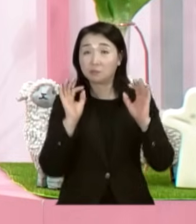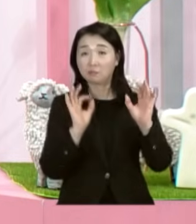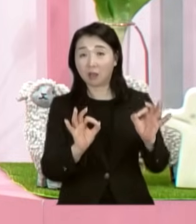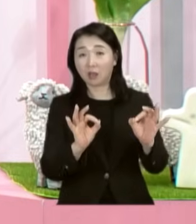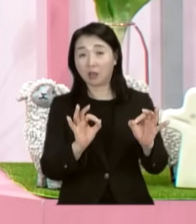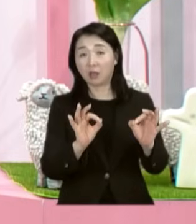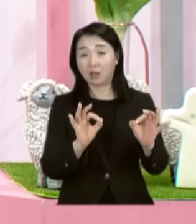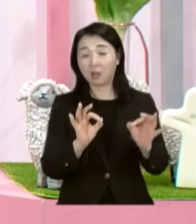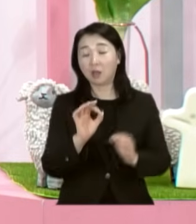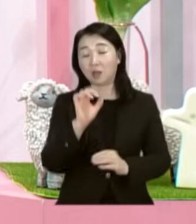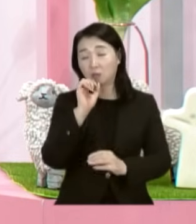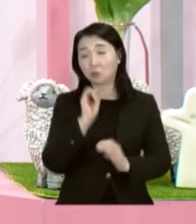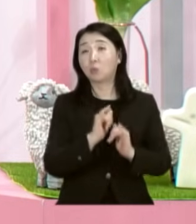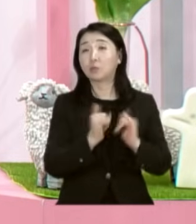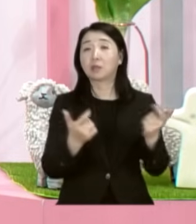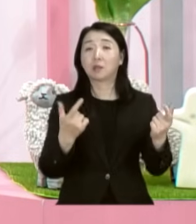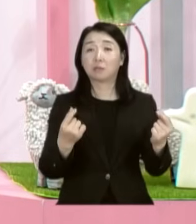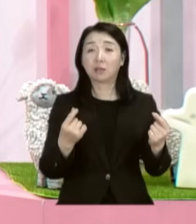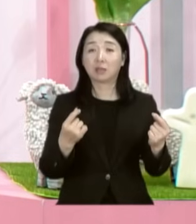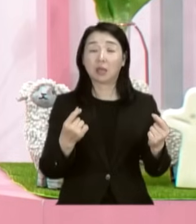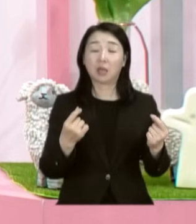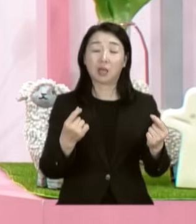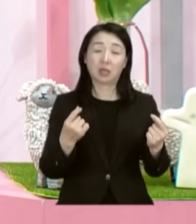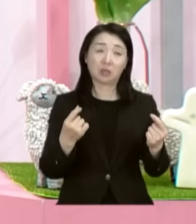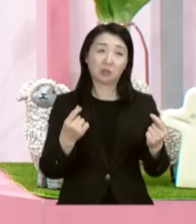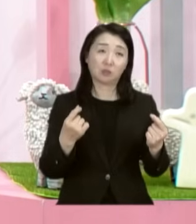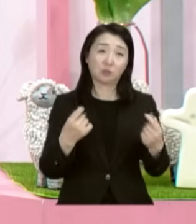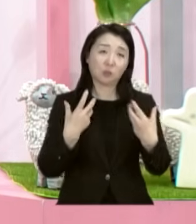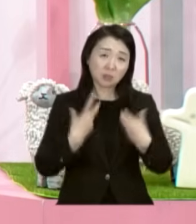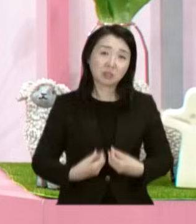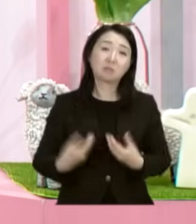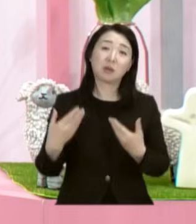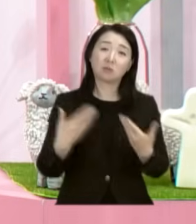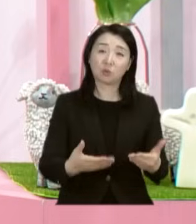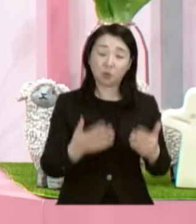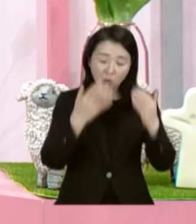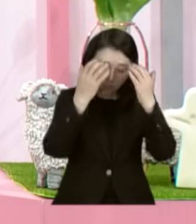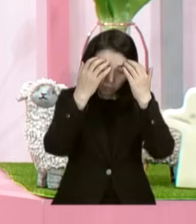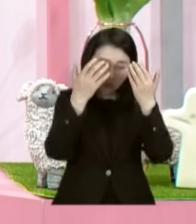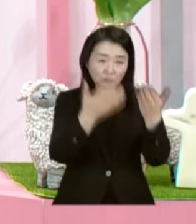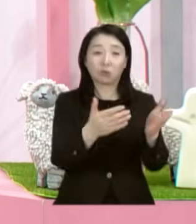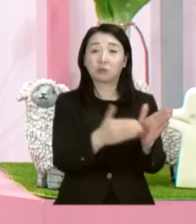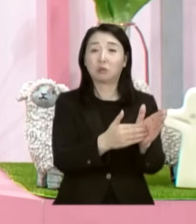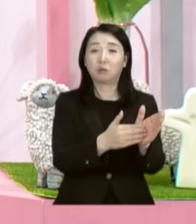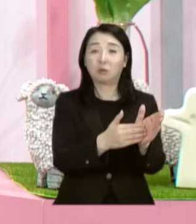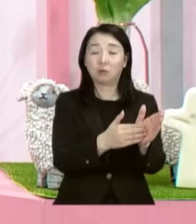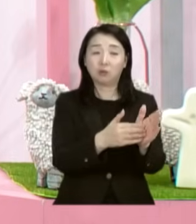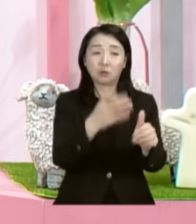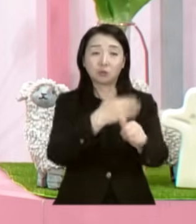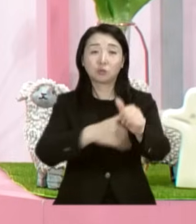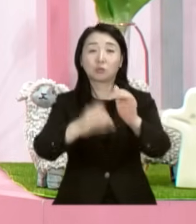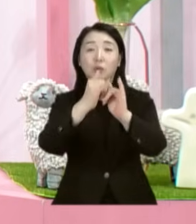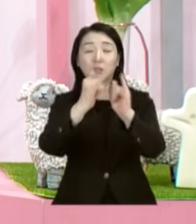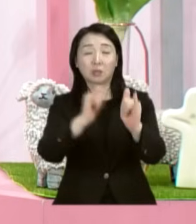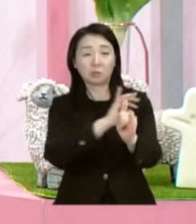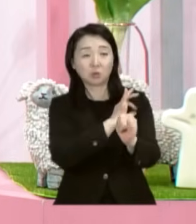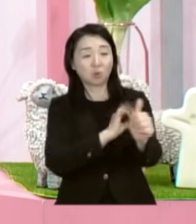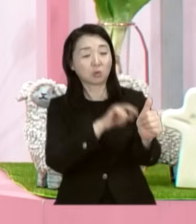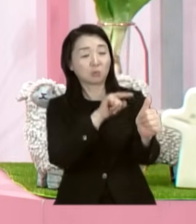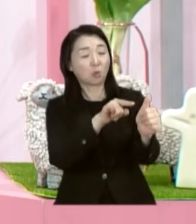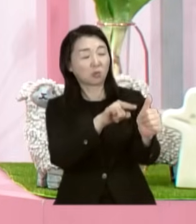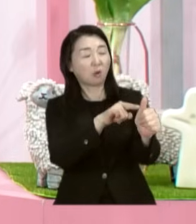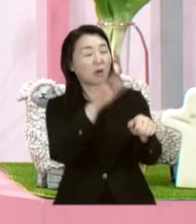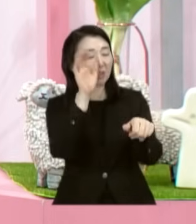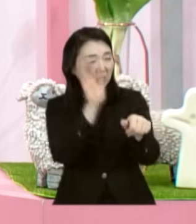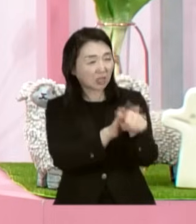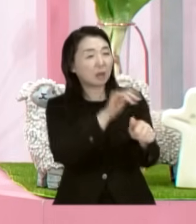보시기에 좋은 어 사람이었지만 실현을 허락하셨어요 실현을 허락하셨고 그 주위의 사람들은 욕기 보고